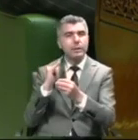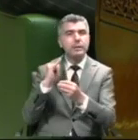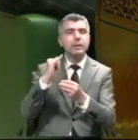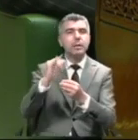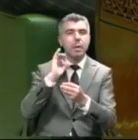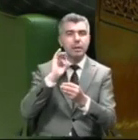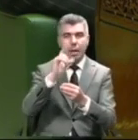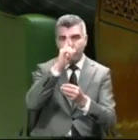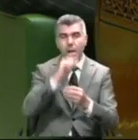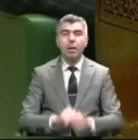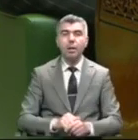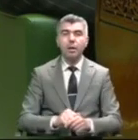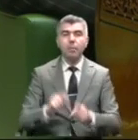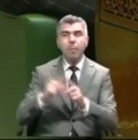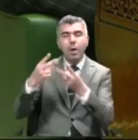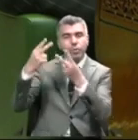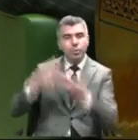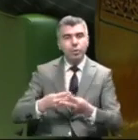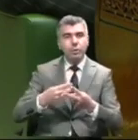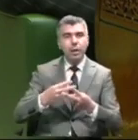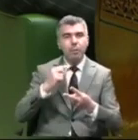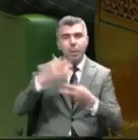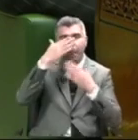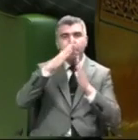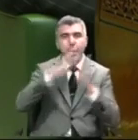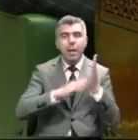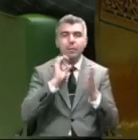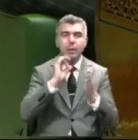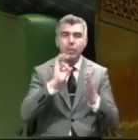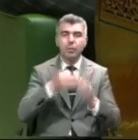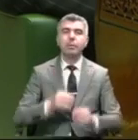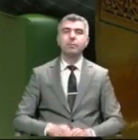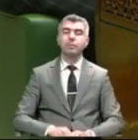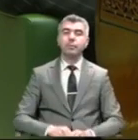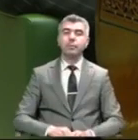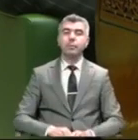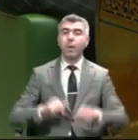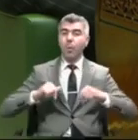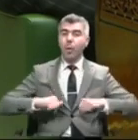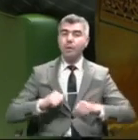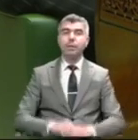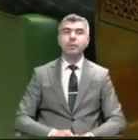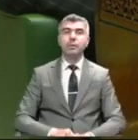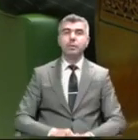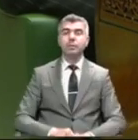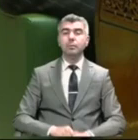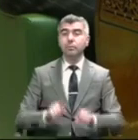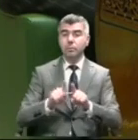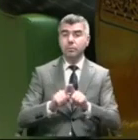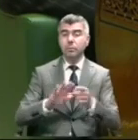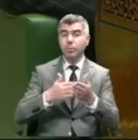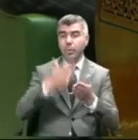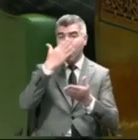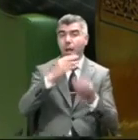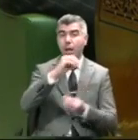والاحوال سالمي ويعودون الى وطنهم سالمين غانمين سيد الوزير المحترم على الرغم من الناموسم